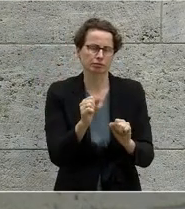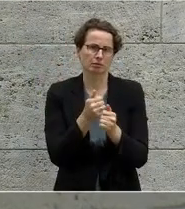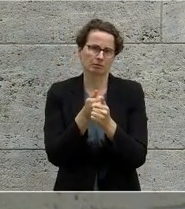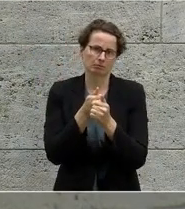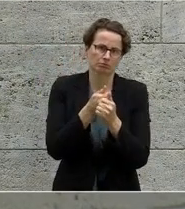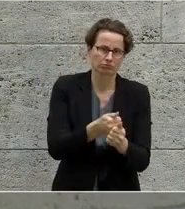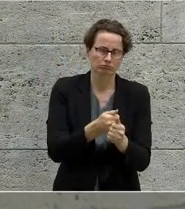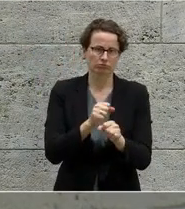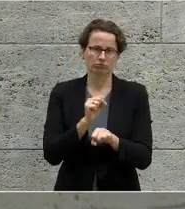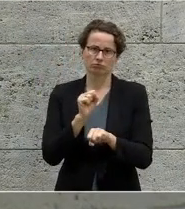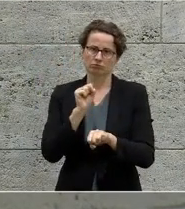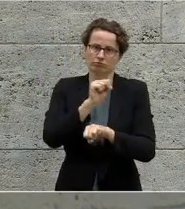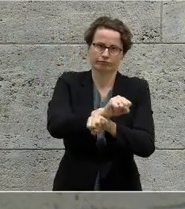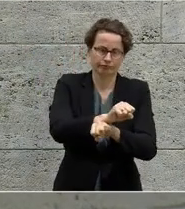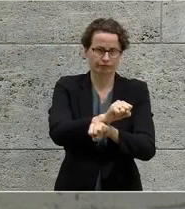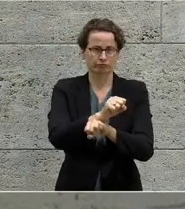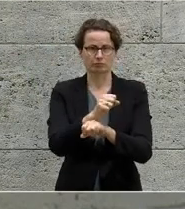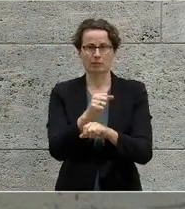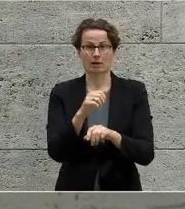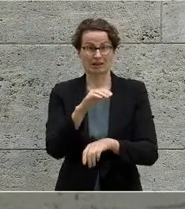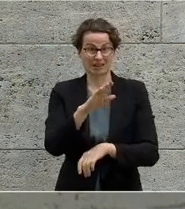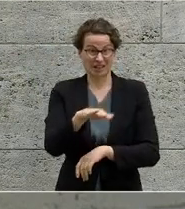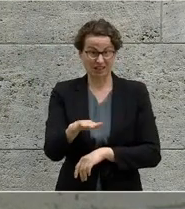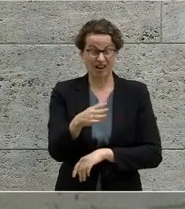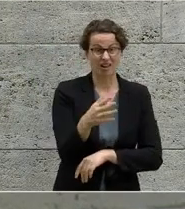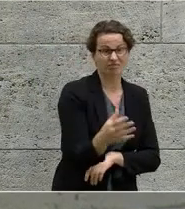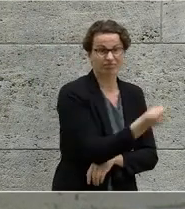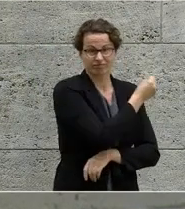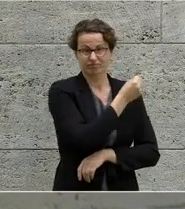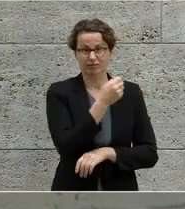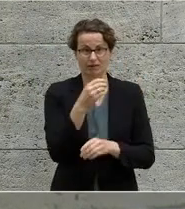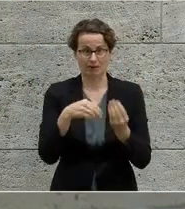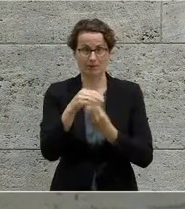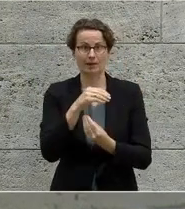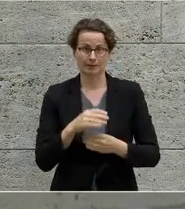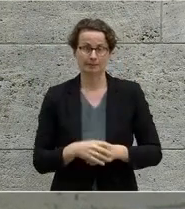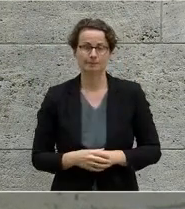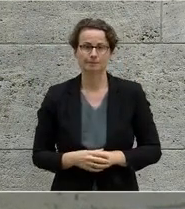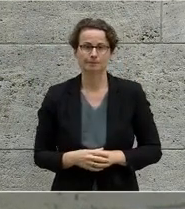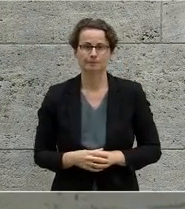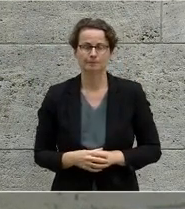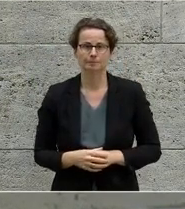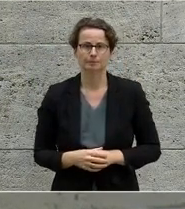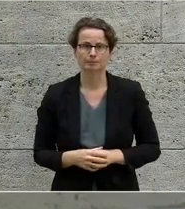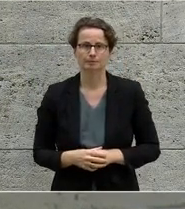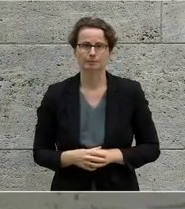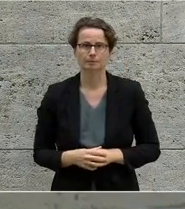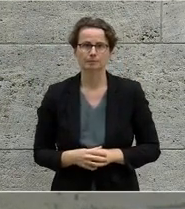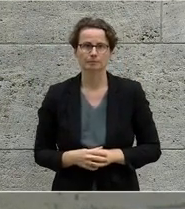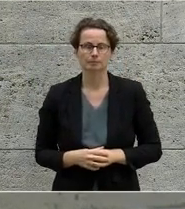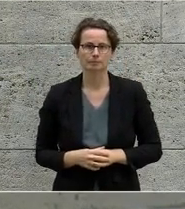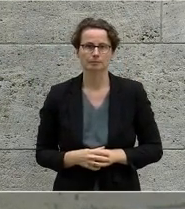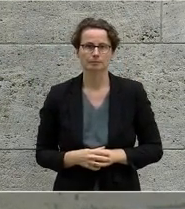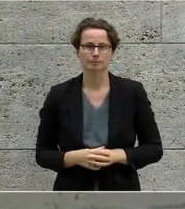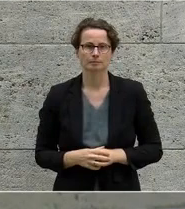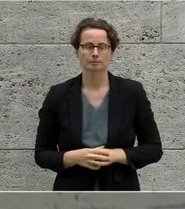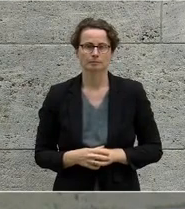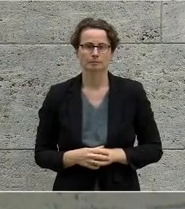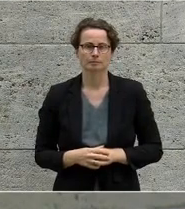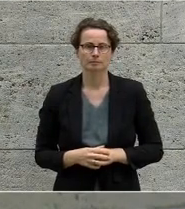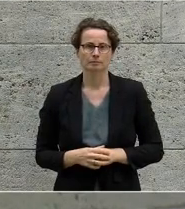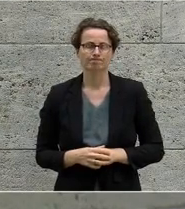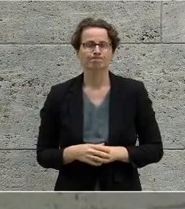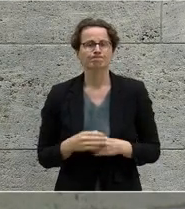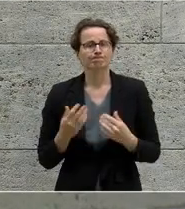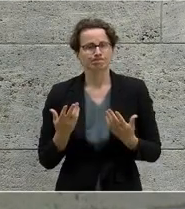Familienmitglieder wurden verhaftet, Kinder wurden aus ihren Familien gerissen. Es stimmt,